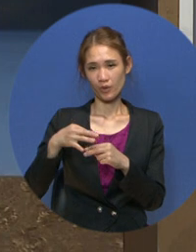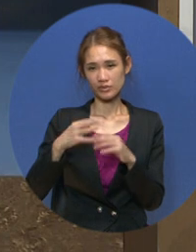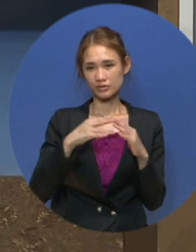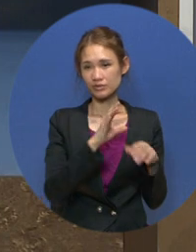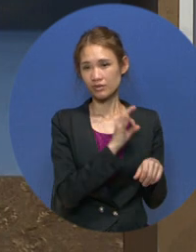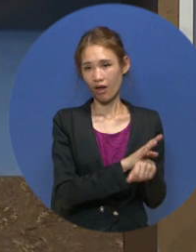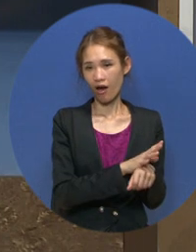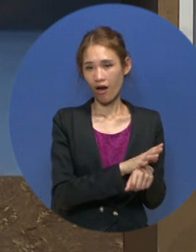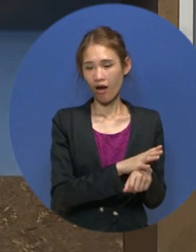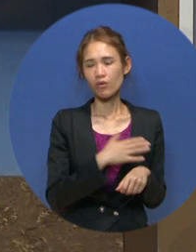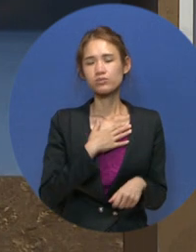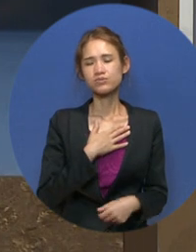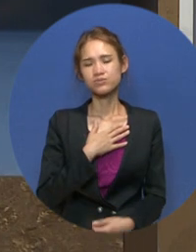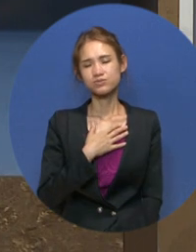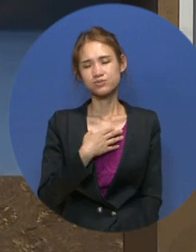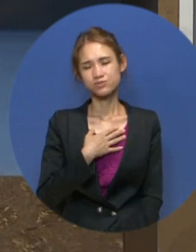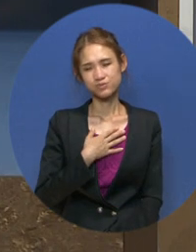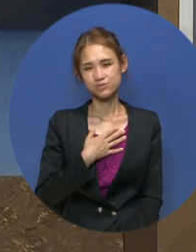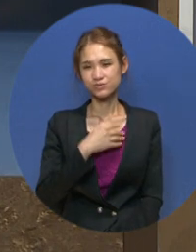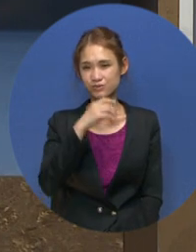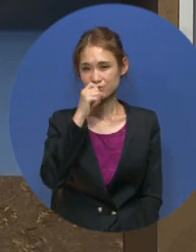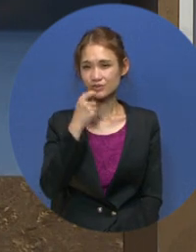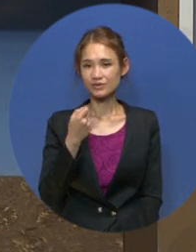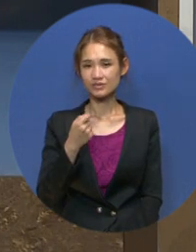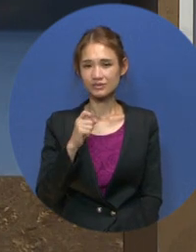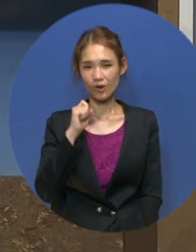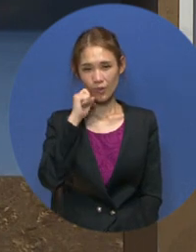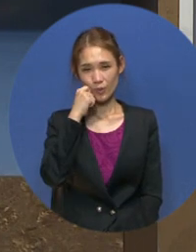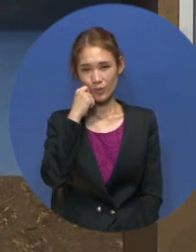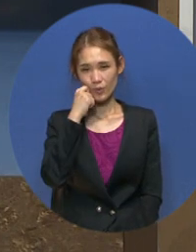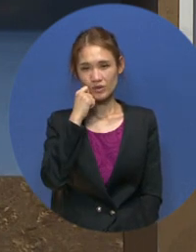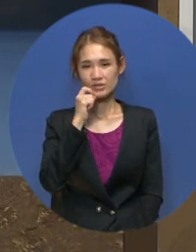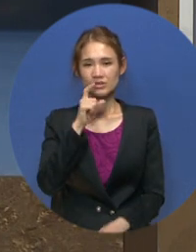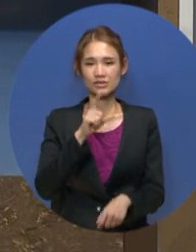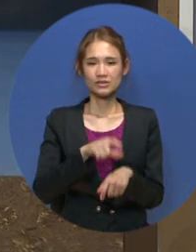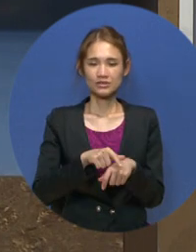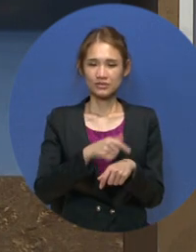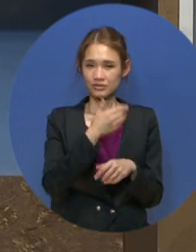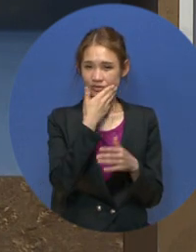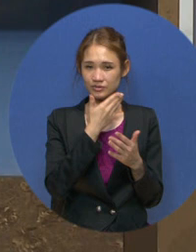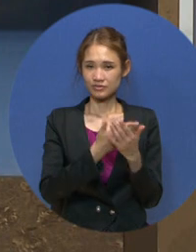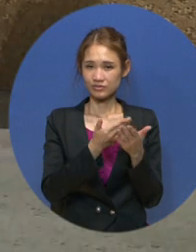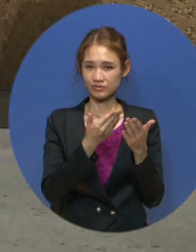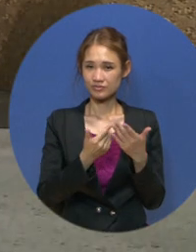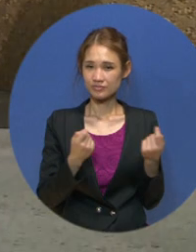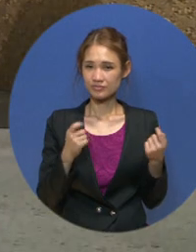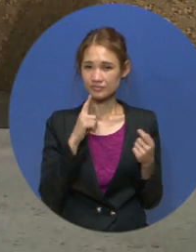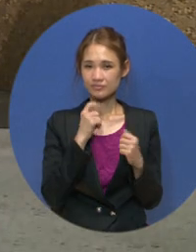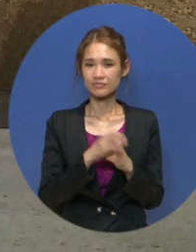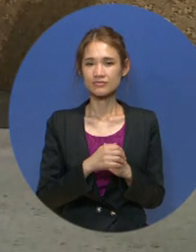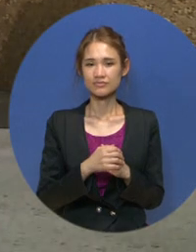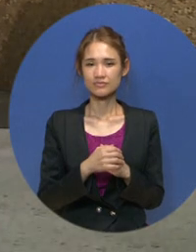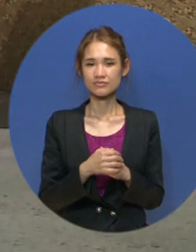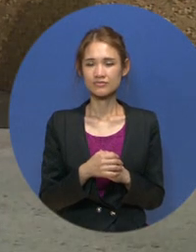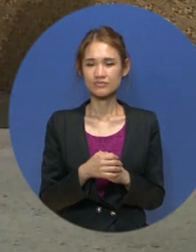보면서 또 뿌듯했던 순간도 있고 또 이런 어려운 순간도 네. 있으셨다고 말씀을 해 주셨는데요.